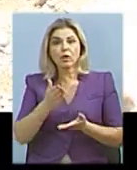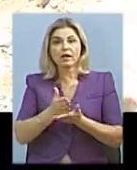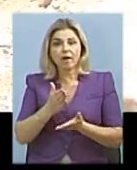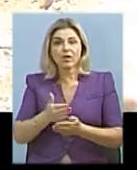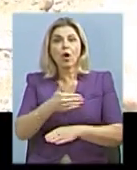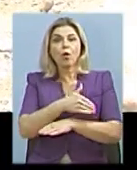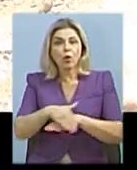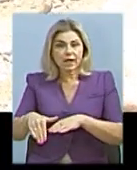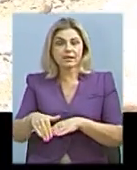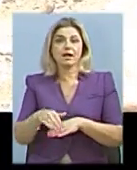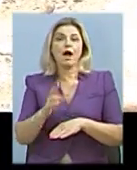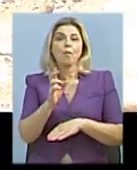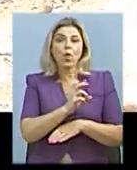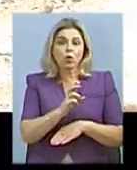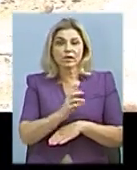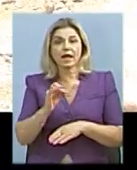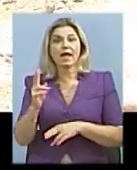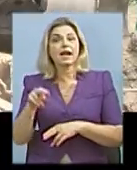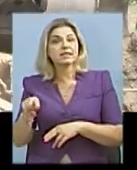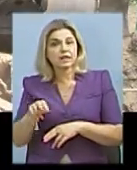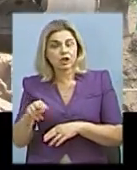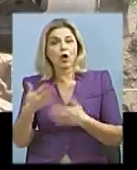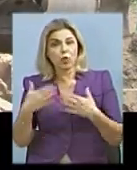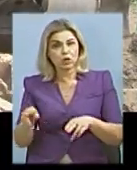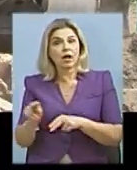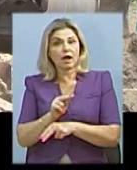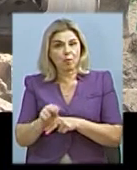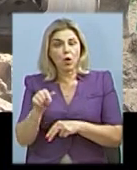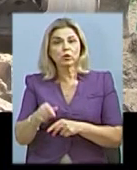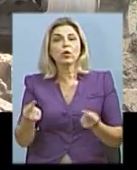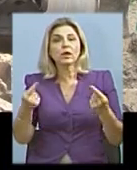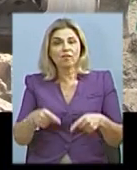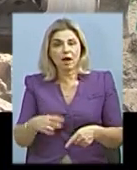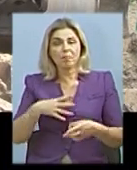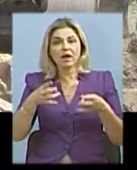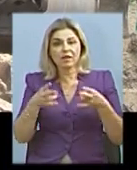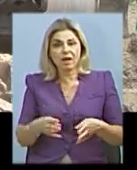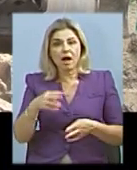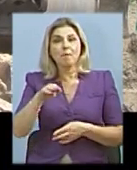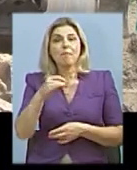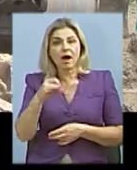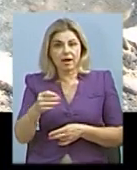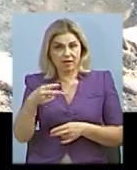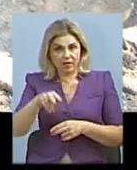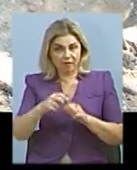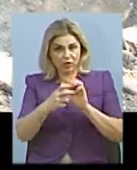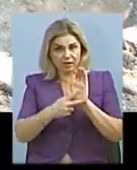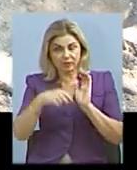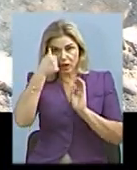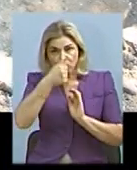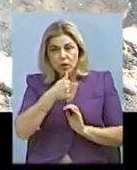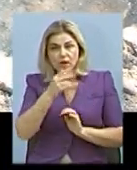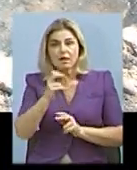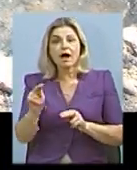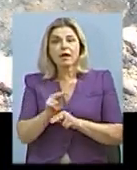приєднаний до колектора на вулиці Богородичній, вже ремонтують. Тут обвал стався у травні 2018 року. На ремонт цього колектора